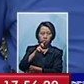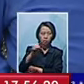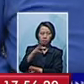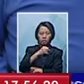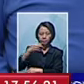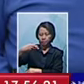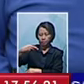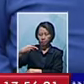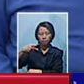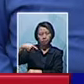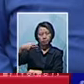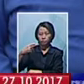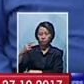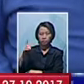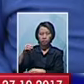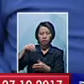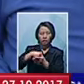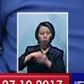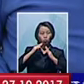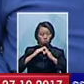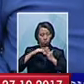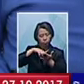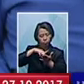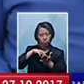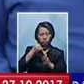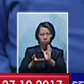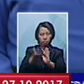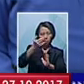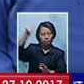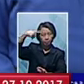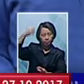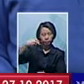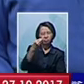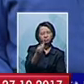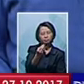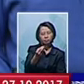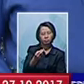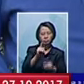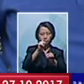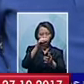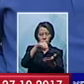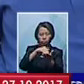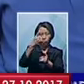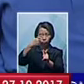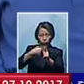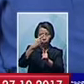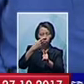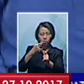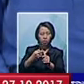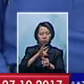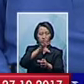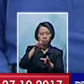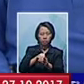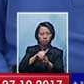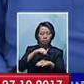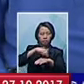in-house. Kesebelas, menaikkan kadar pencen terendah kepada RM1,000 sebulan